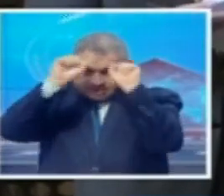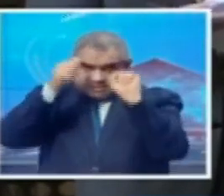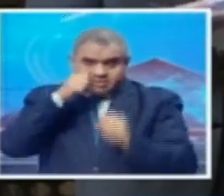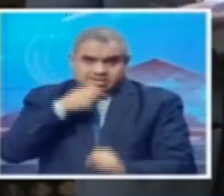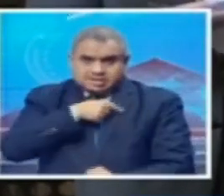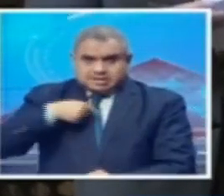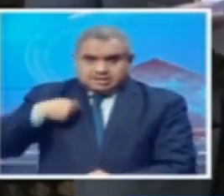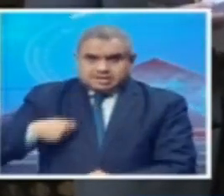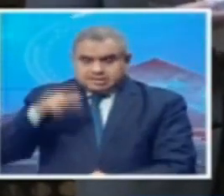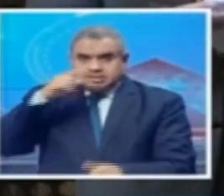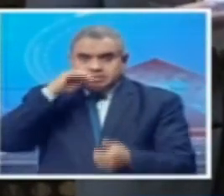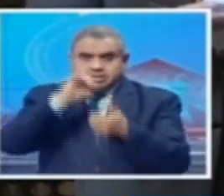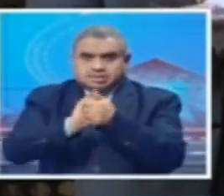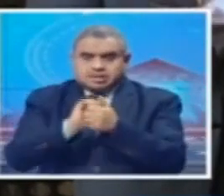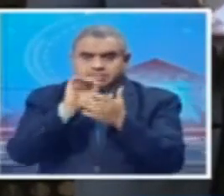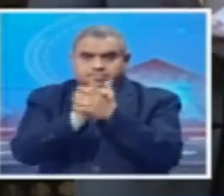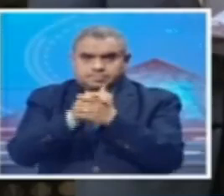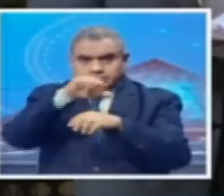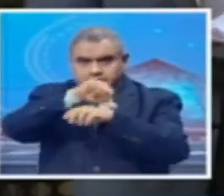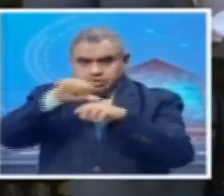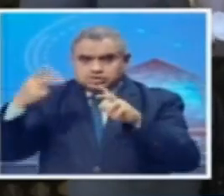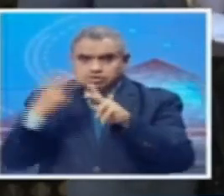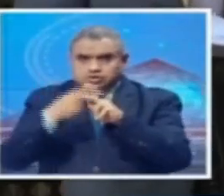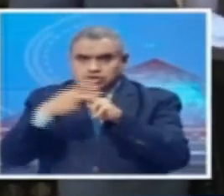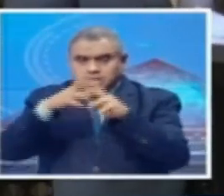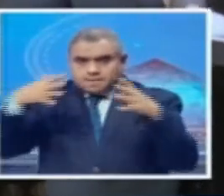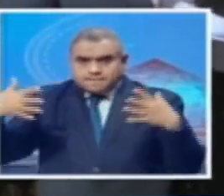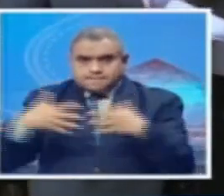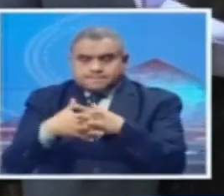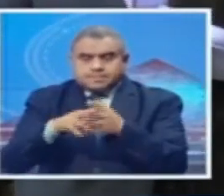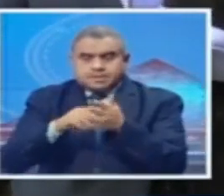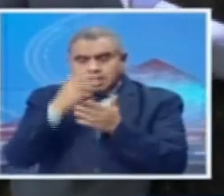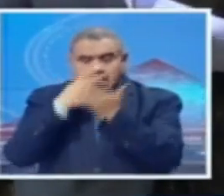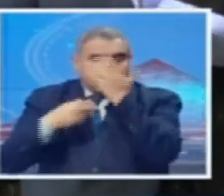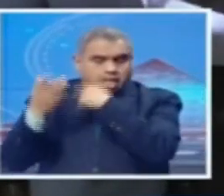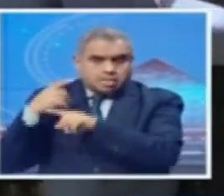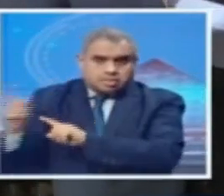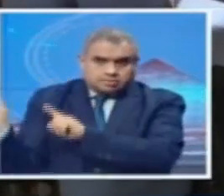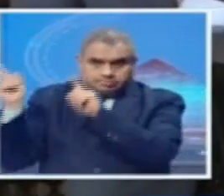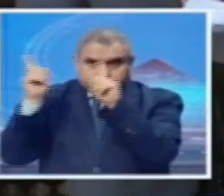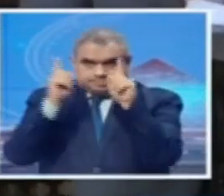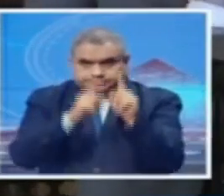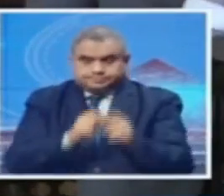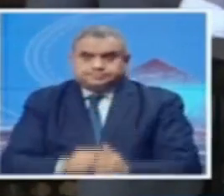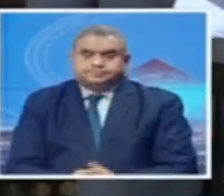وترابط العلاقات بين البلدين والشعبين الصديقين على مدار عقود طويلة.